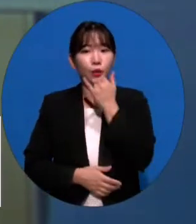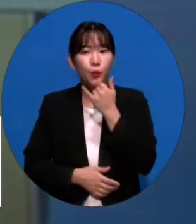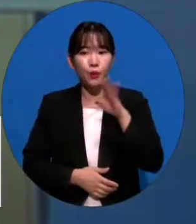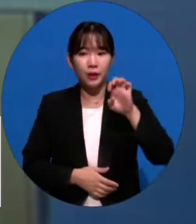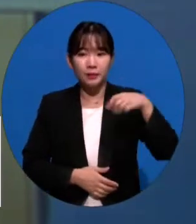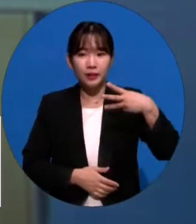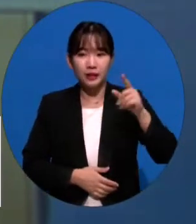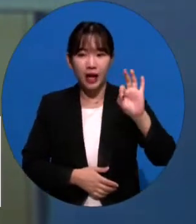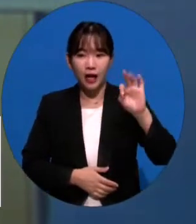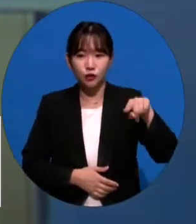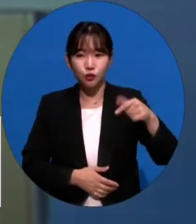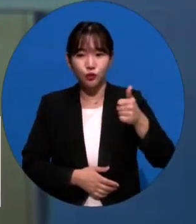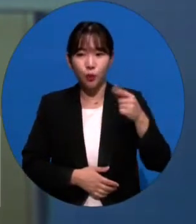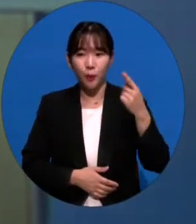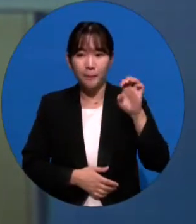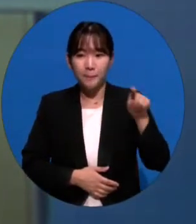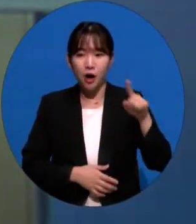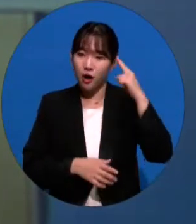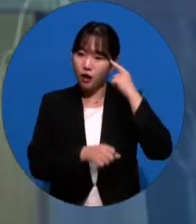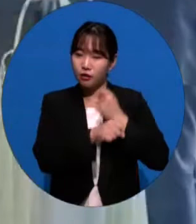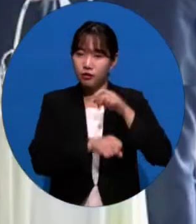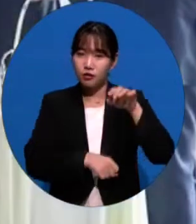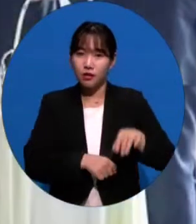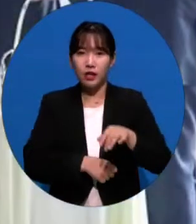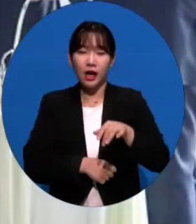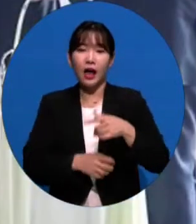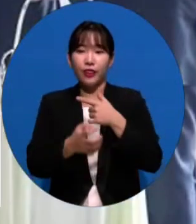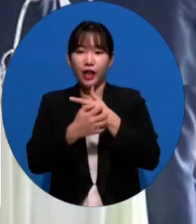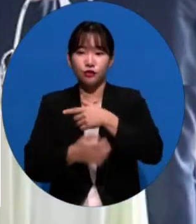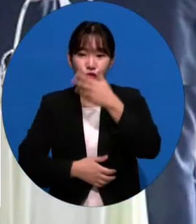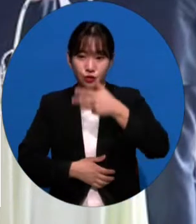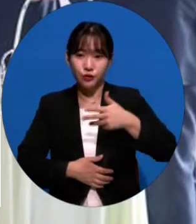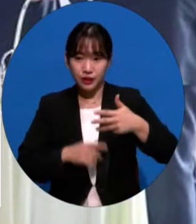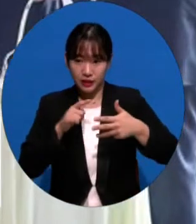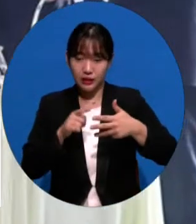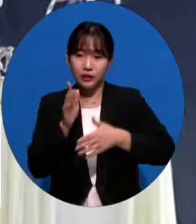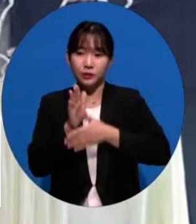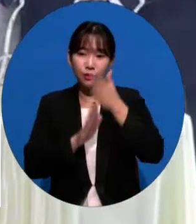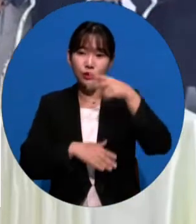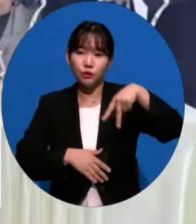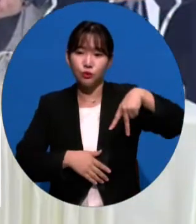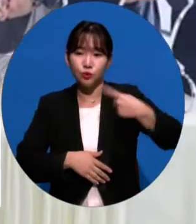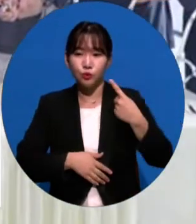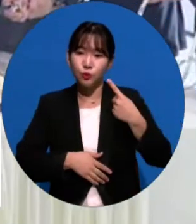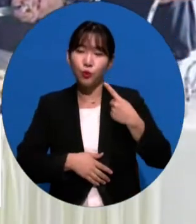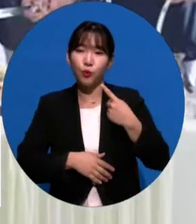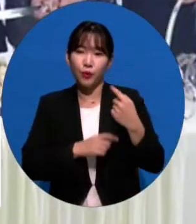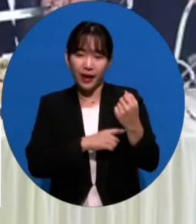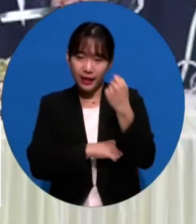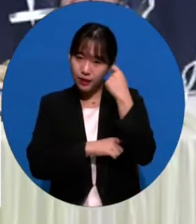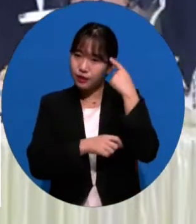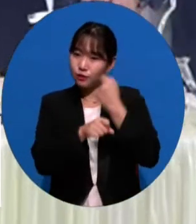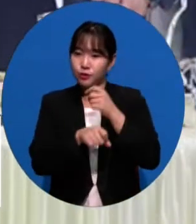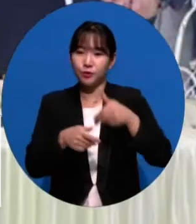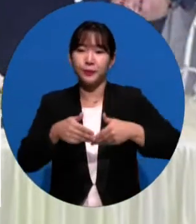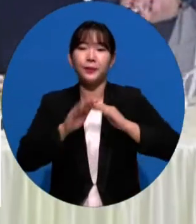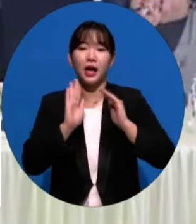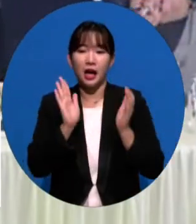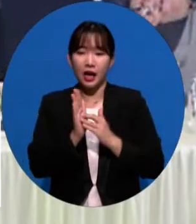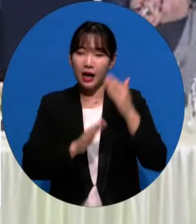독일의 프라운호퍼 연구소가 빛가람 혁신도시 한국 에너지공대 수소 에너지 연구소를 개설했습니다